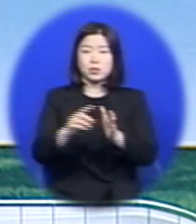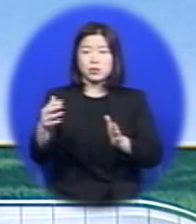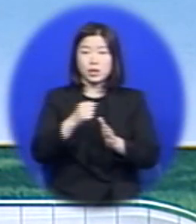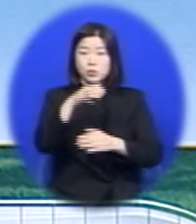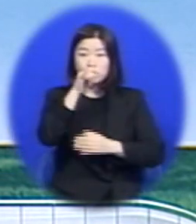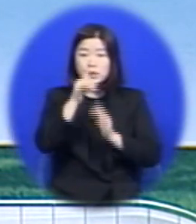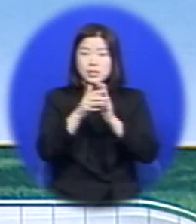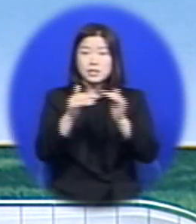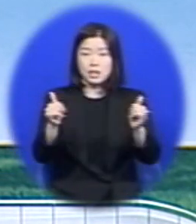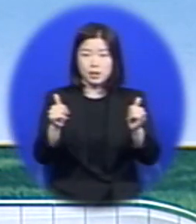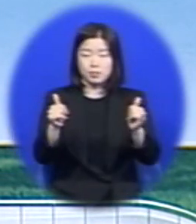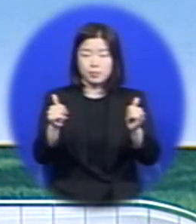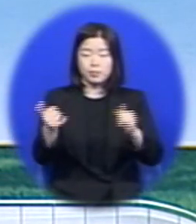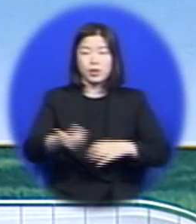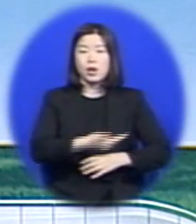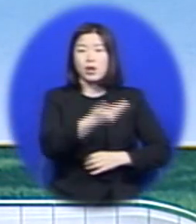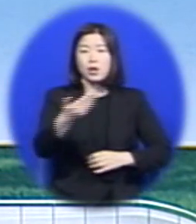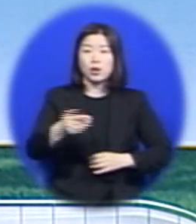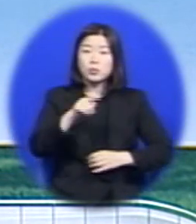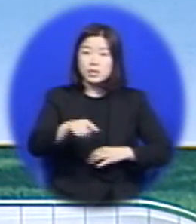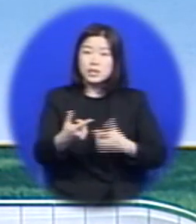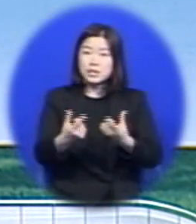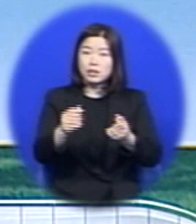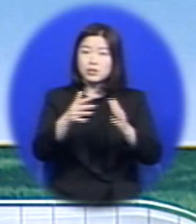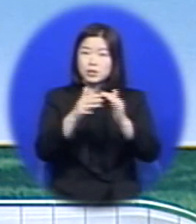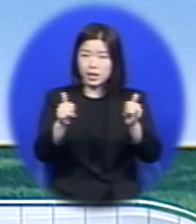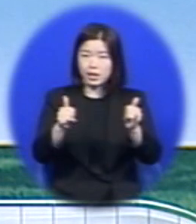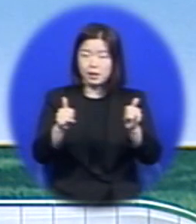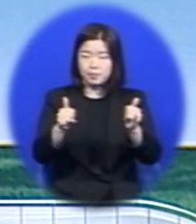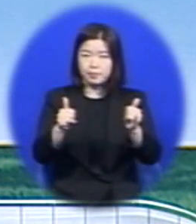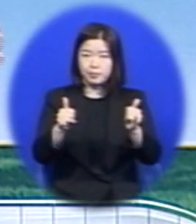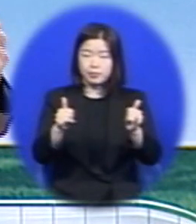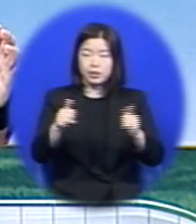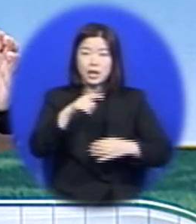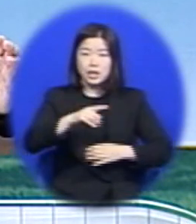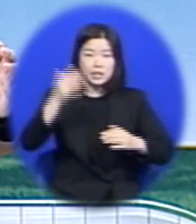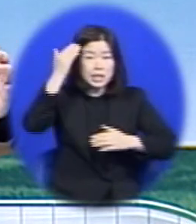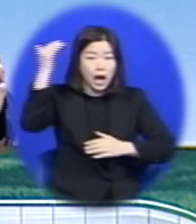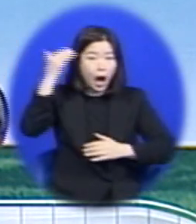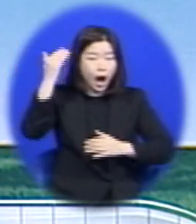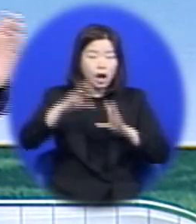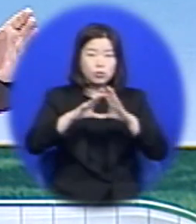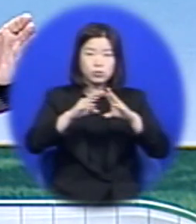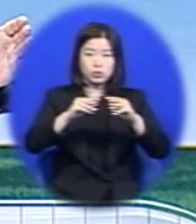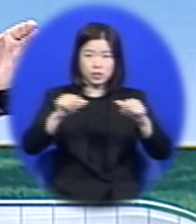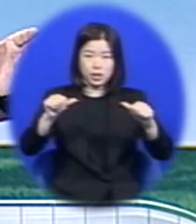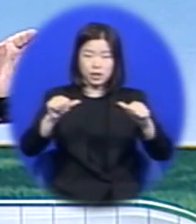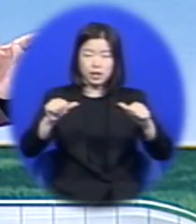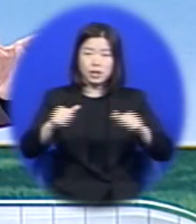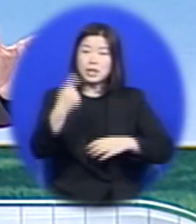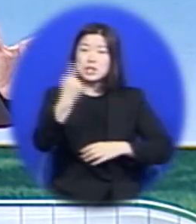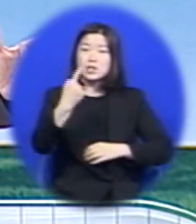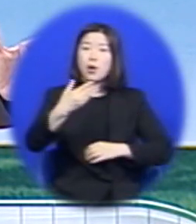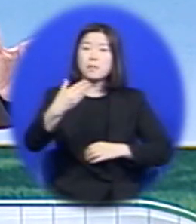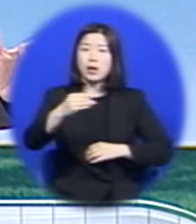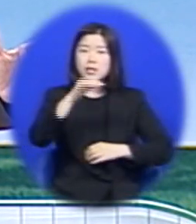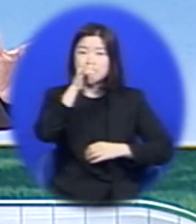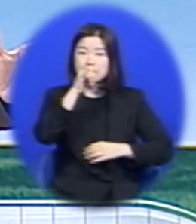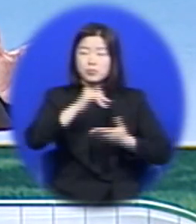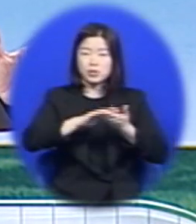사람, 여러분 이런 사람이 이 한국 땅에 천만이 있다는 겁니다.